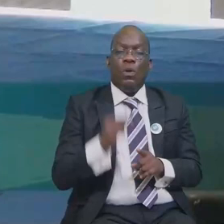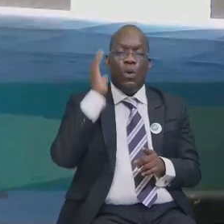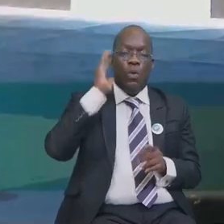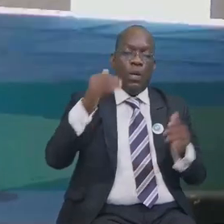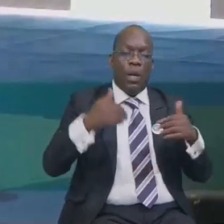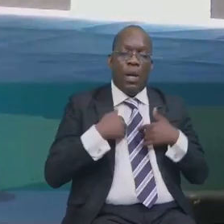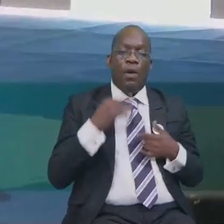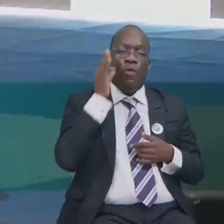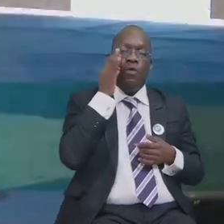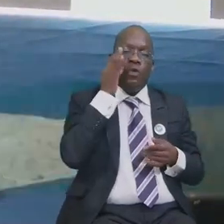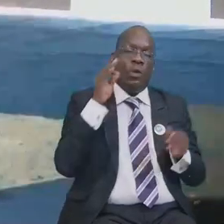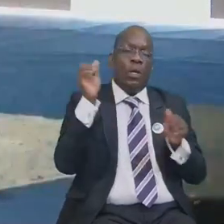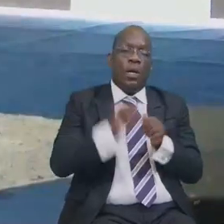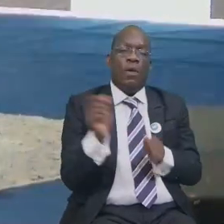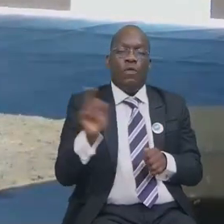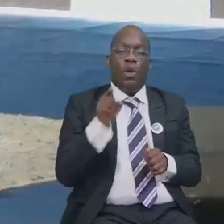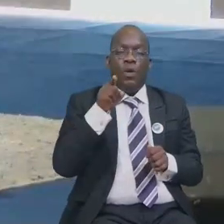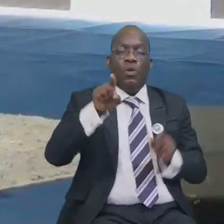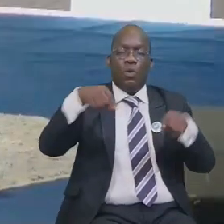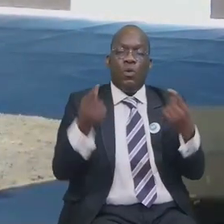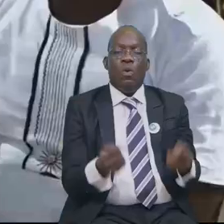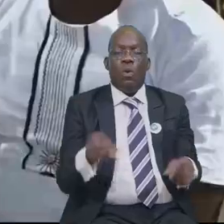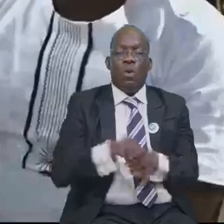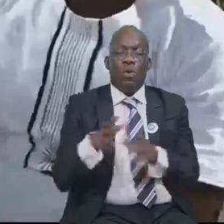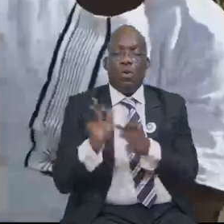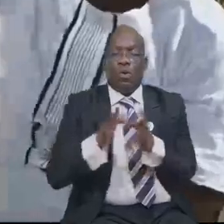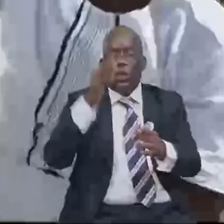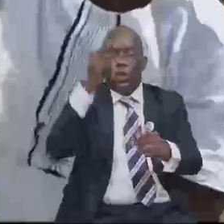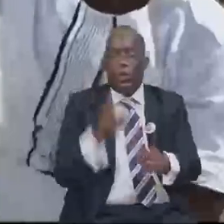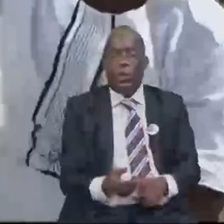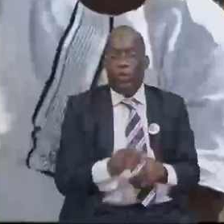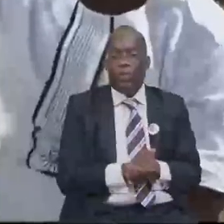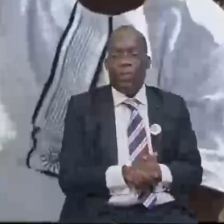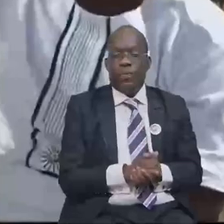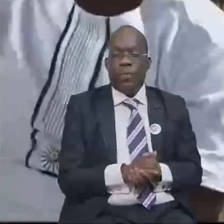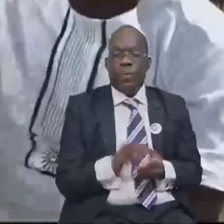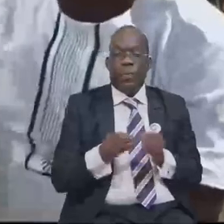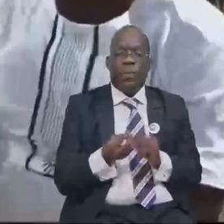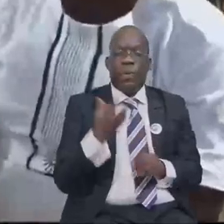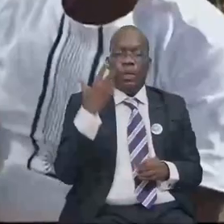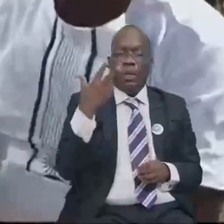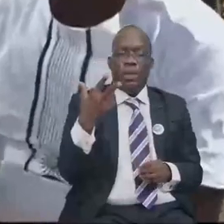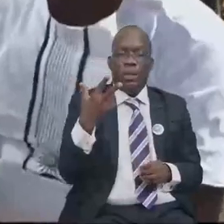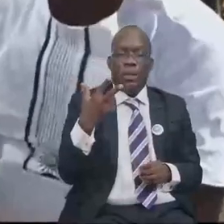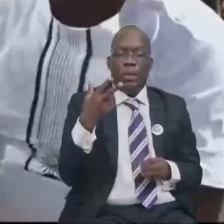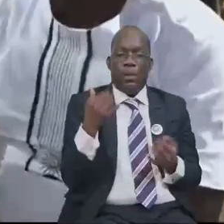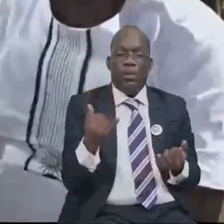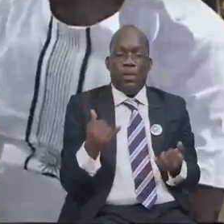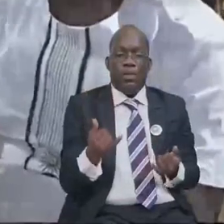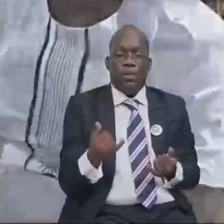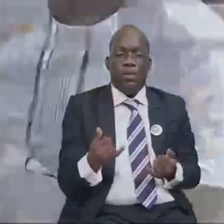fruits partout où vous allez au nom de Jésus. Troisième élément,